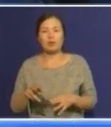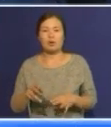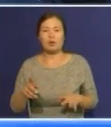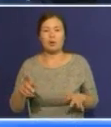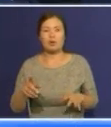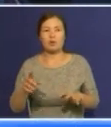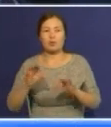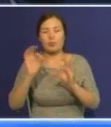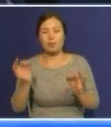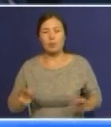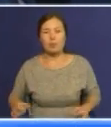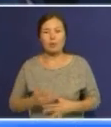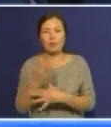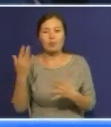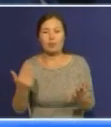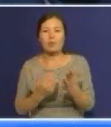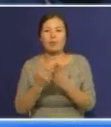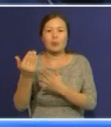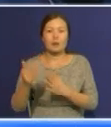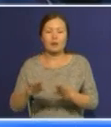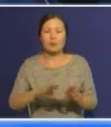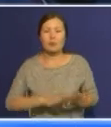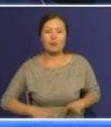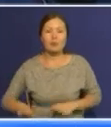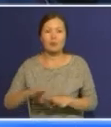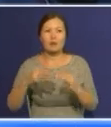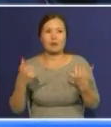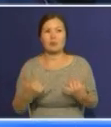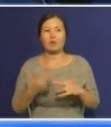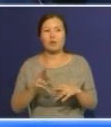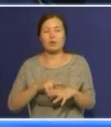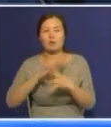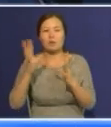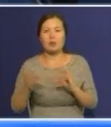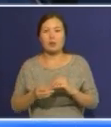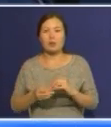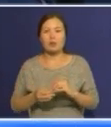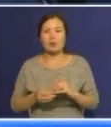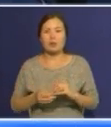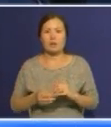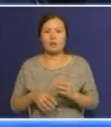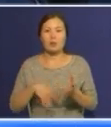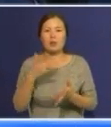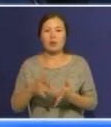өнеріміз үлкен халықаралық деңгейге көтеріліп жатыр. Осының барлығы. Шекарада